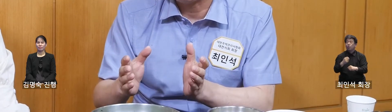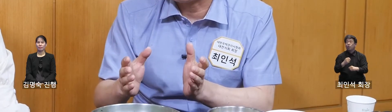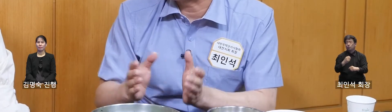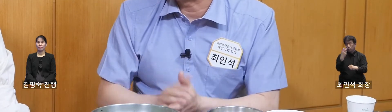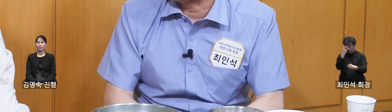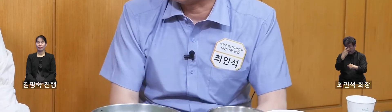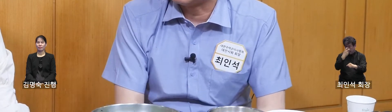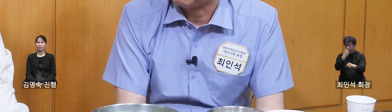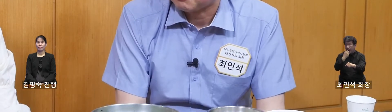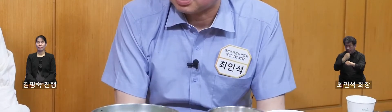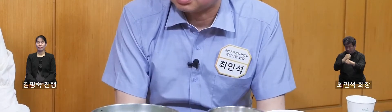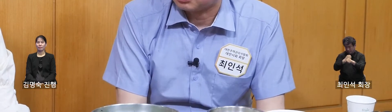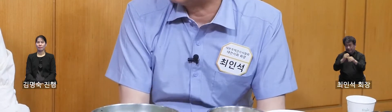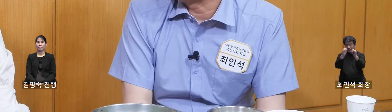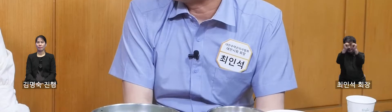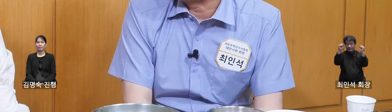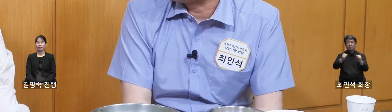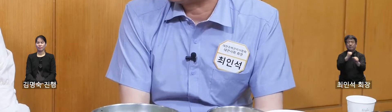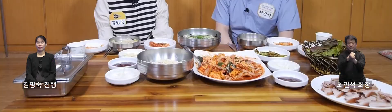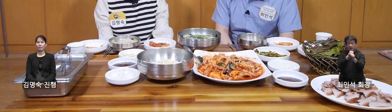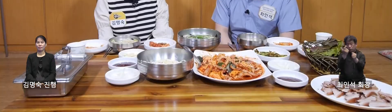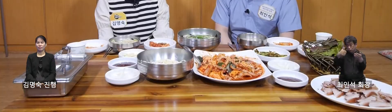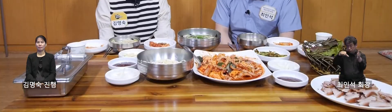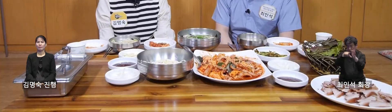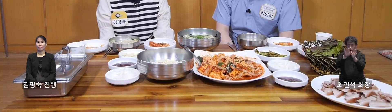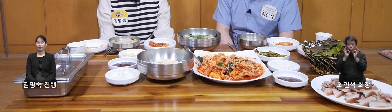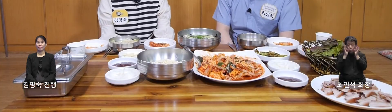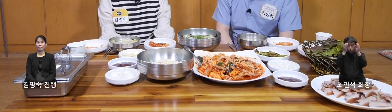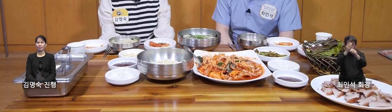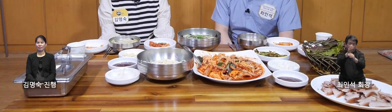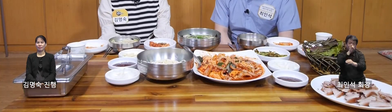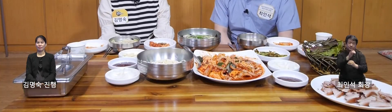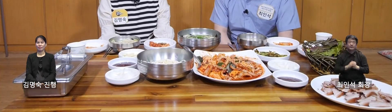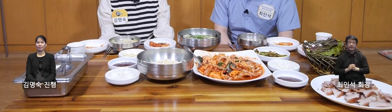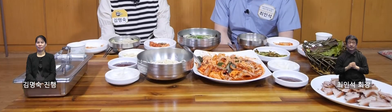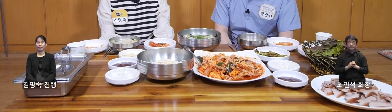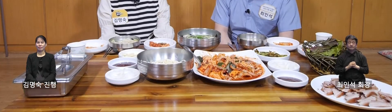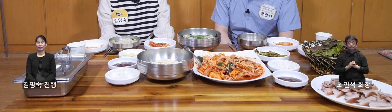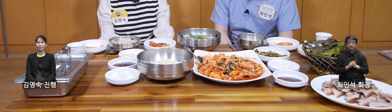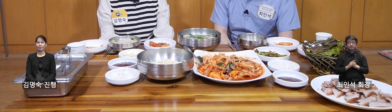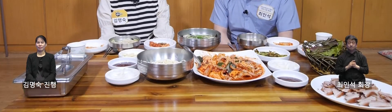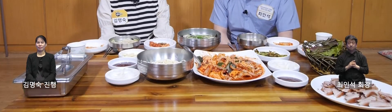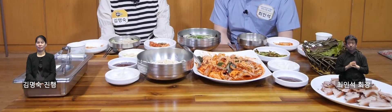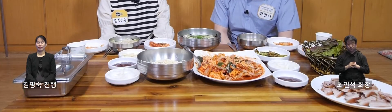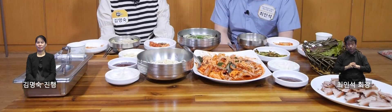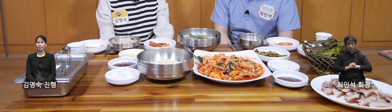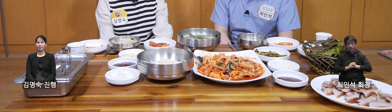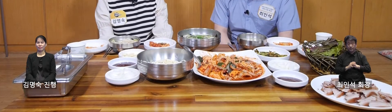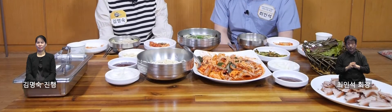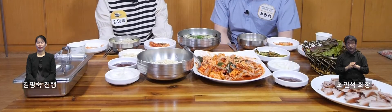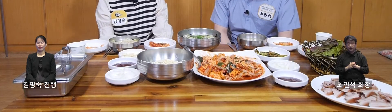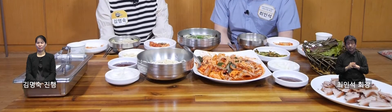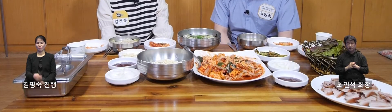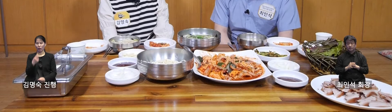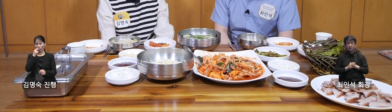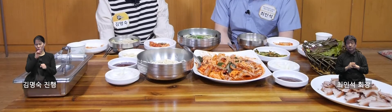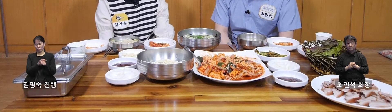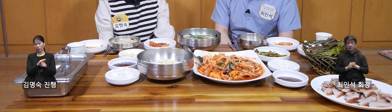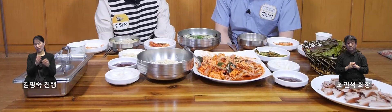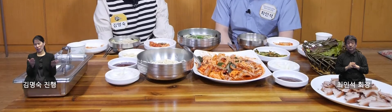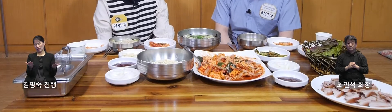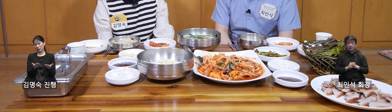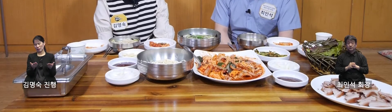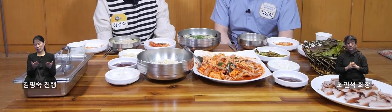그런 시스템으로 갈 수 있도록 노력을 지금 진행을 하고 있습니다. 그러면 이제 조금 좀 억울한 일들이